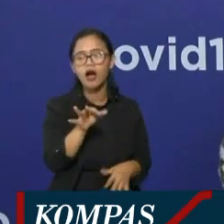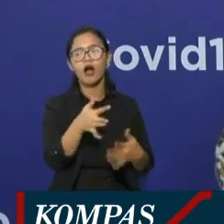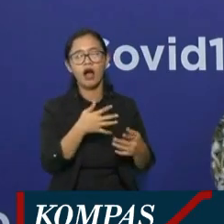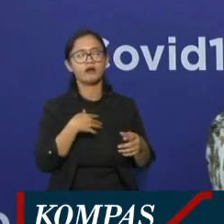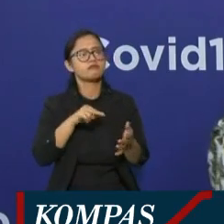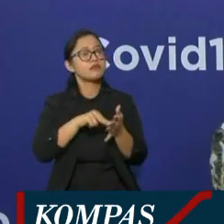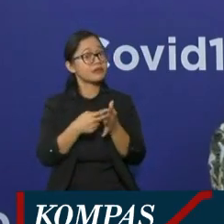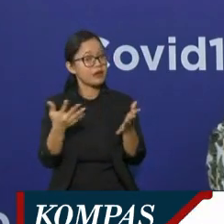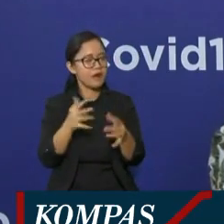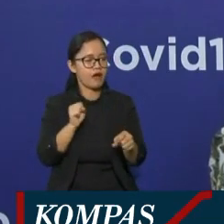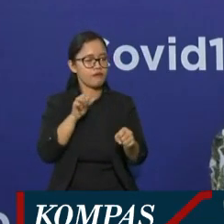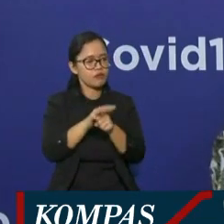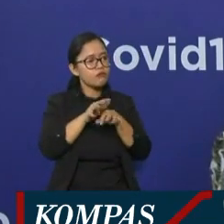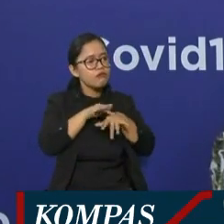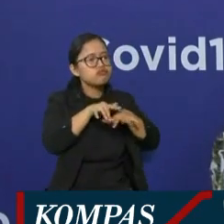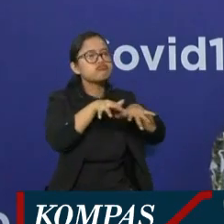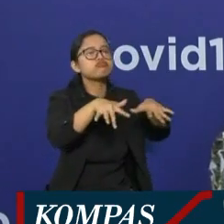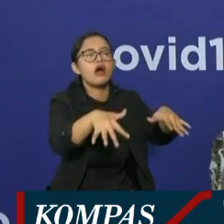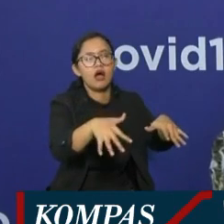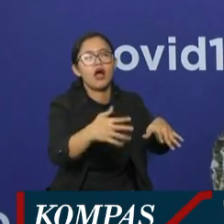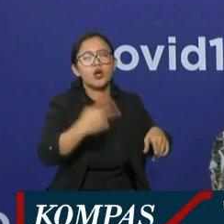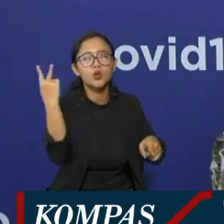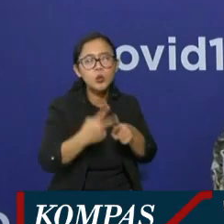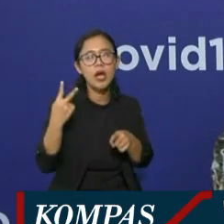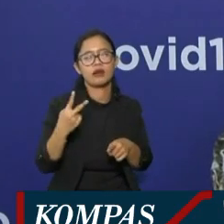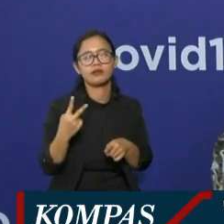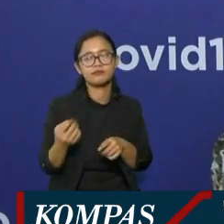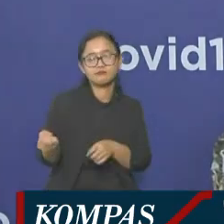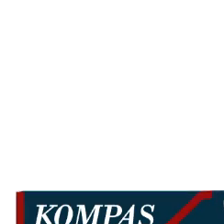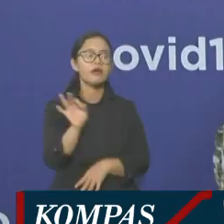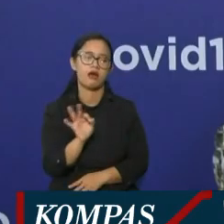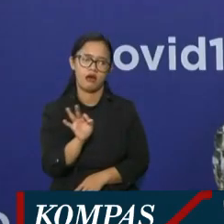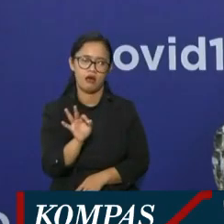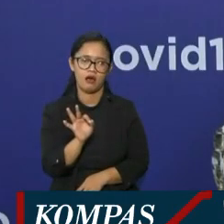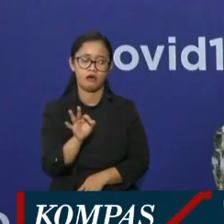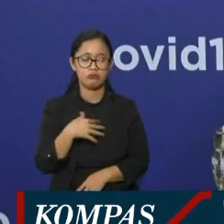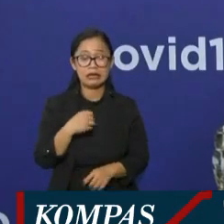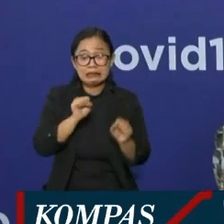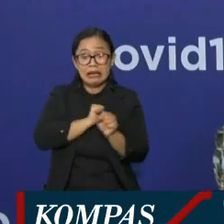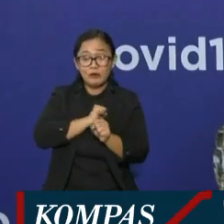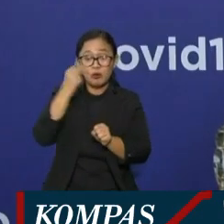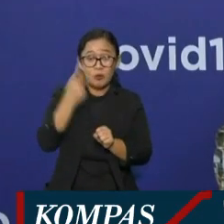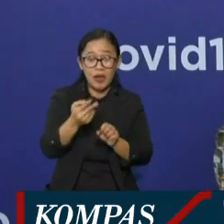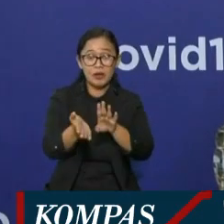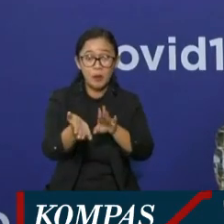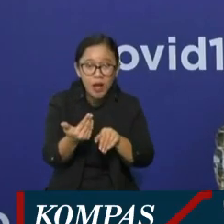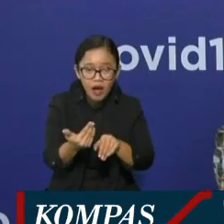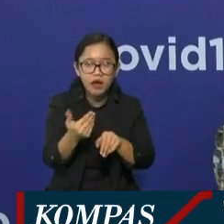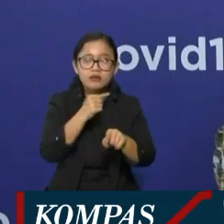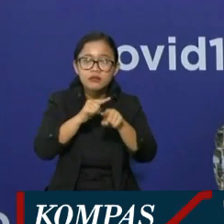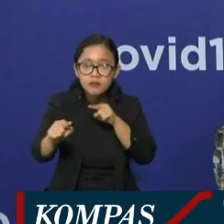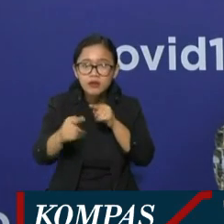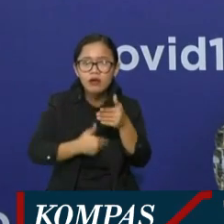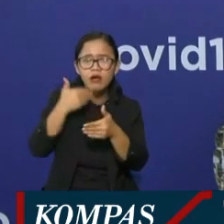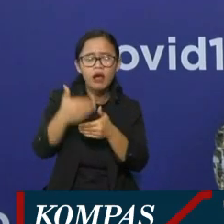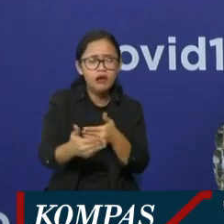sendirinya kemungkinan tertular itu tinggi takut gelombang kedua tetapi justru sekarang